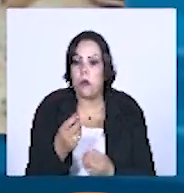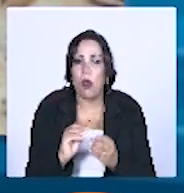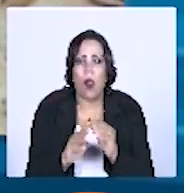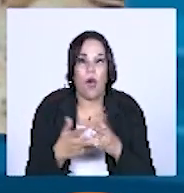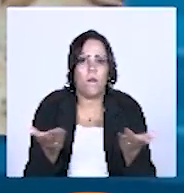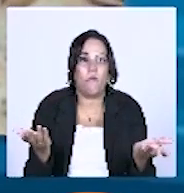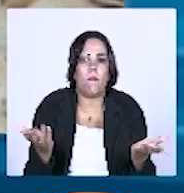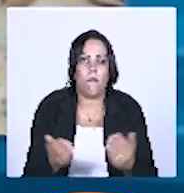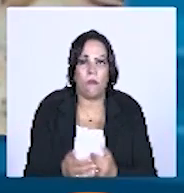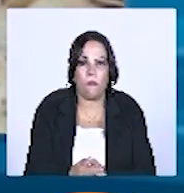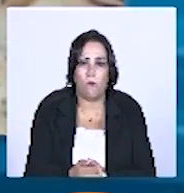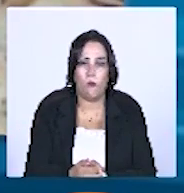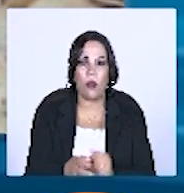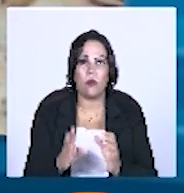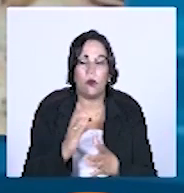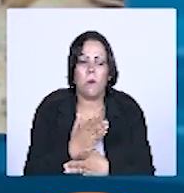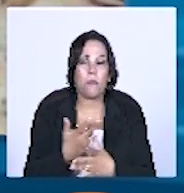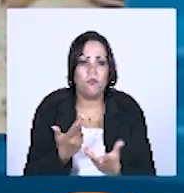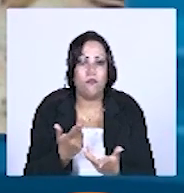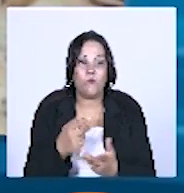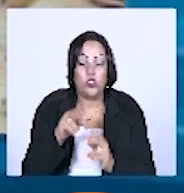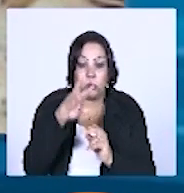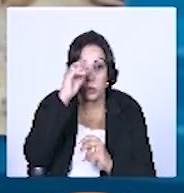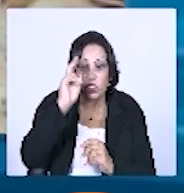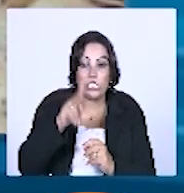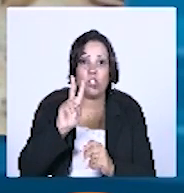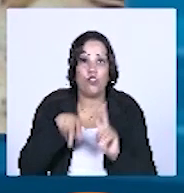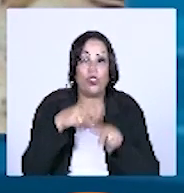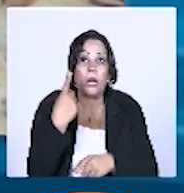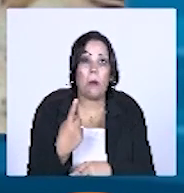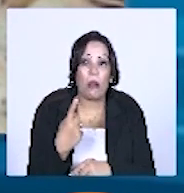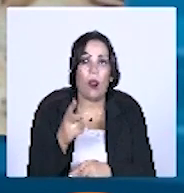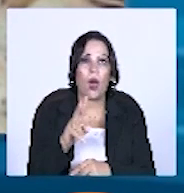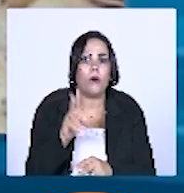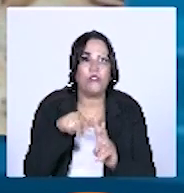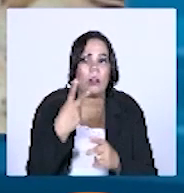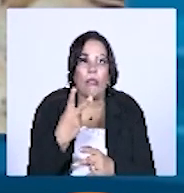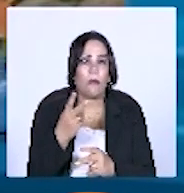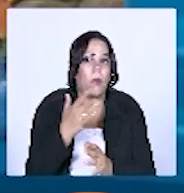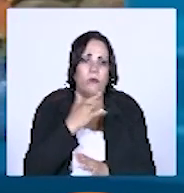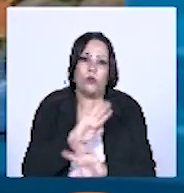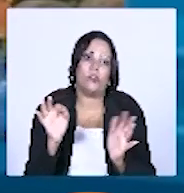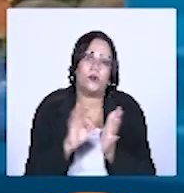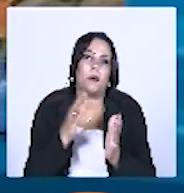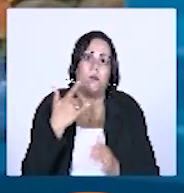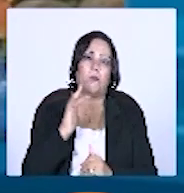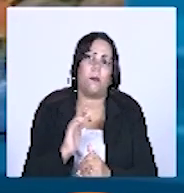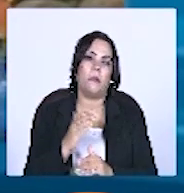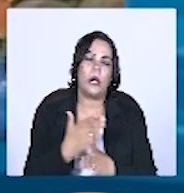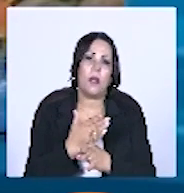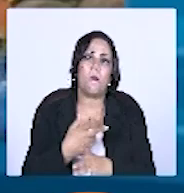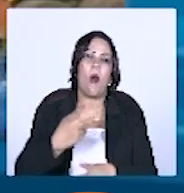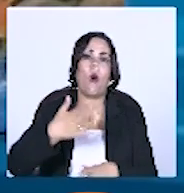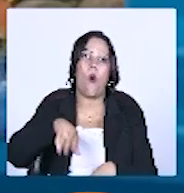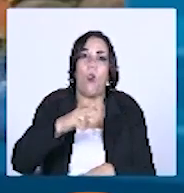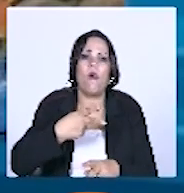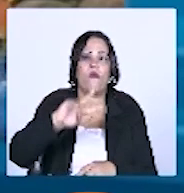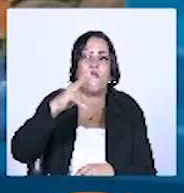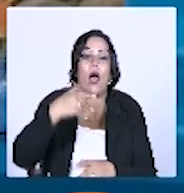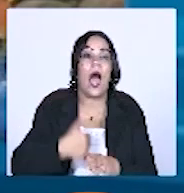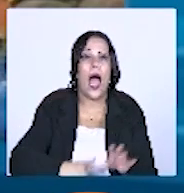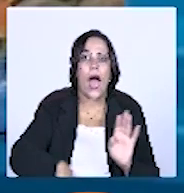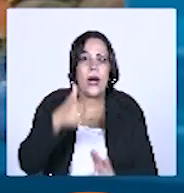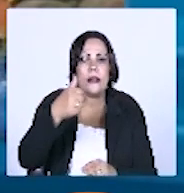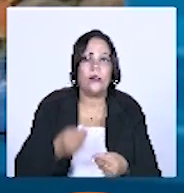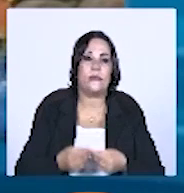دي يعني بتلت امها الاسعار اللي بترتفع يبقى اذا ياخد سلع